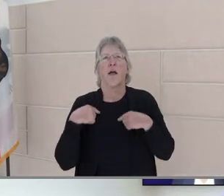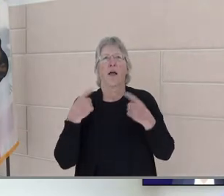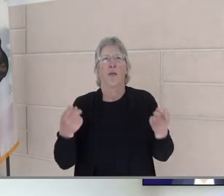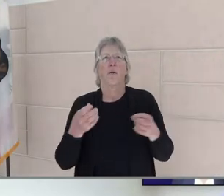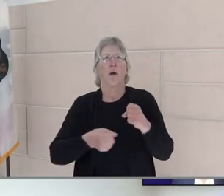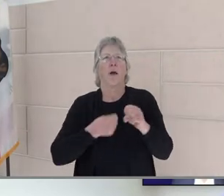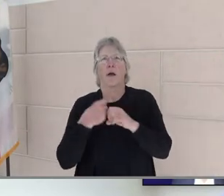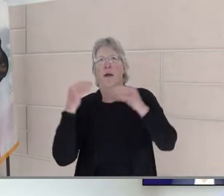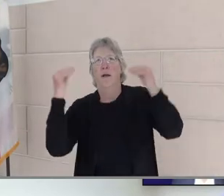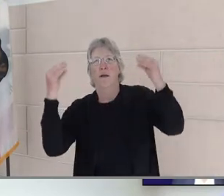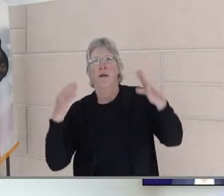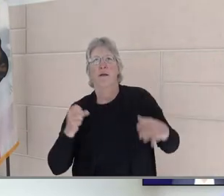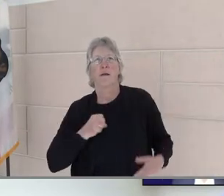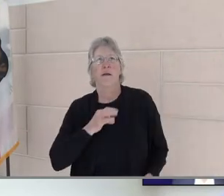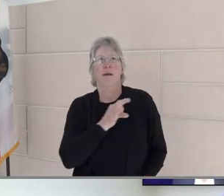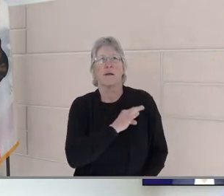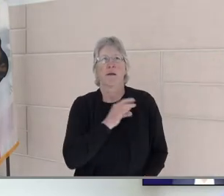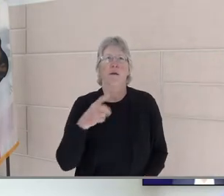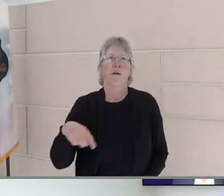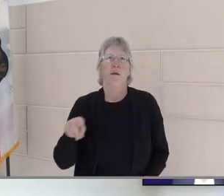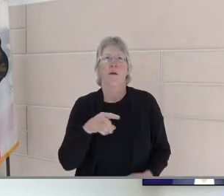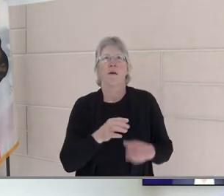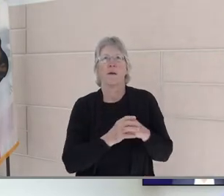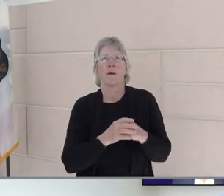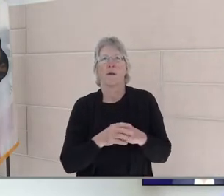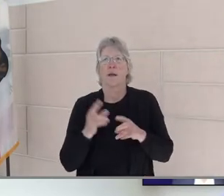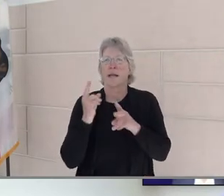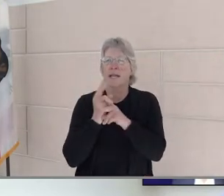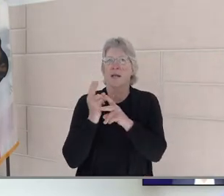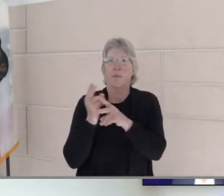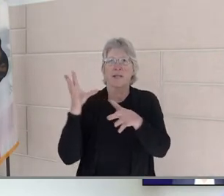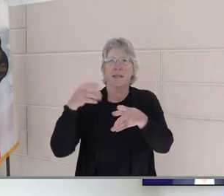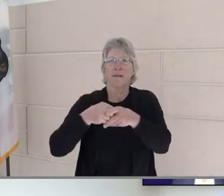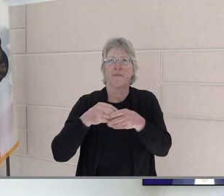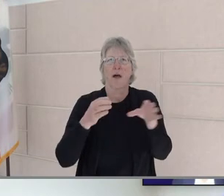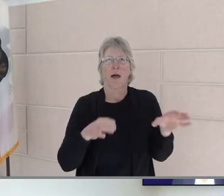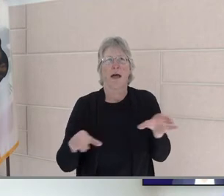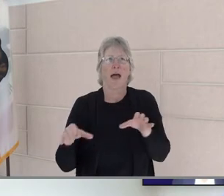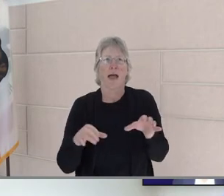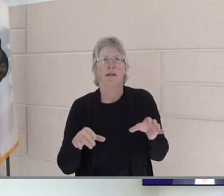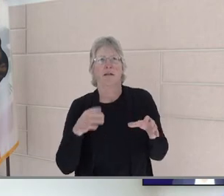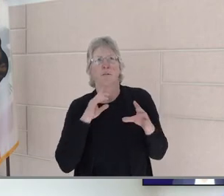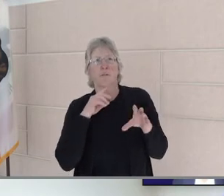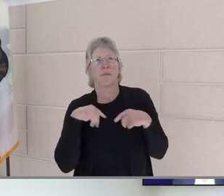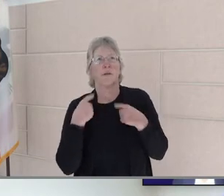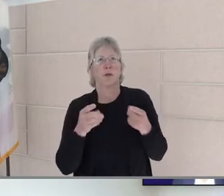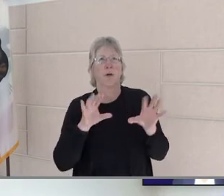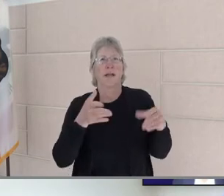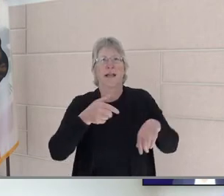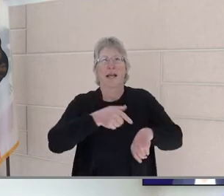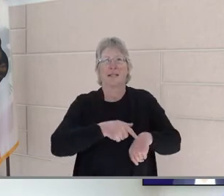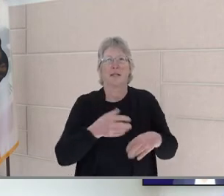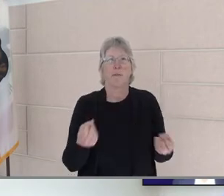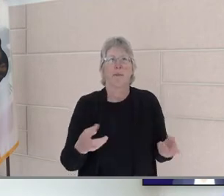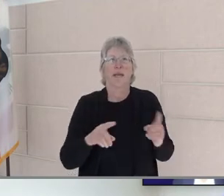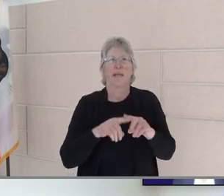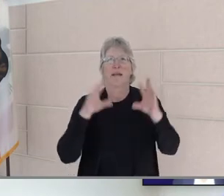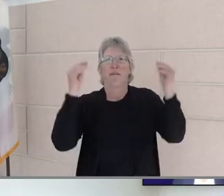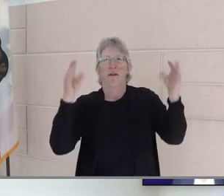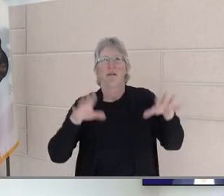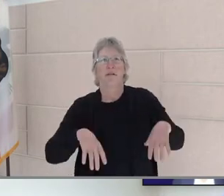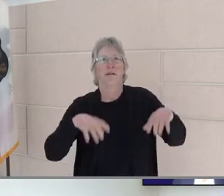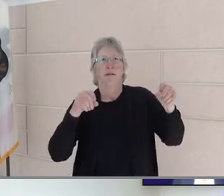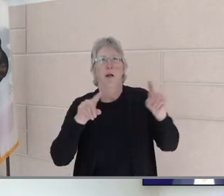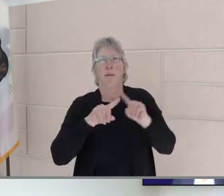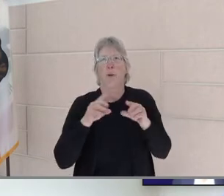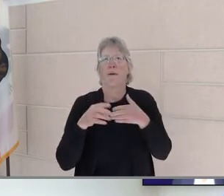ตหายสลาเรียนตายแต่ปรังปรายเธอยังไม่ดำใบเตะเพียงซะอเม